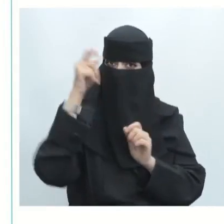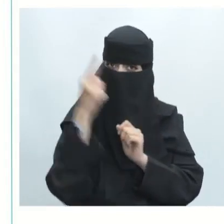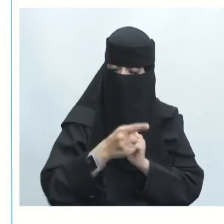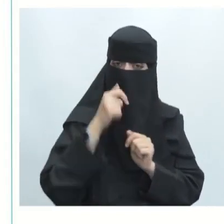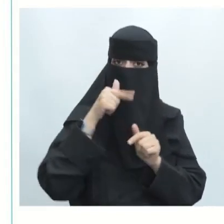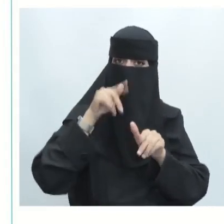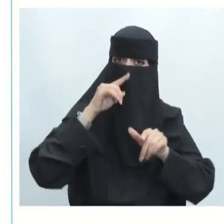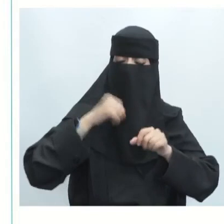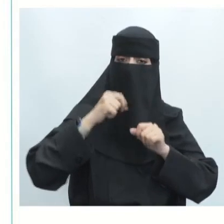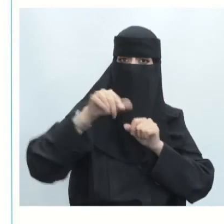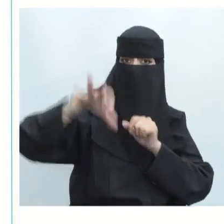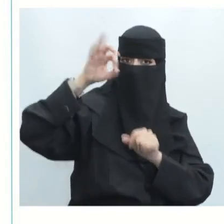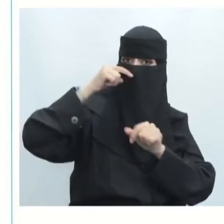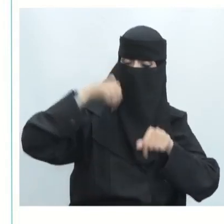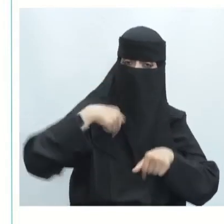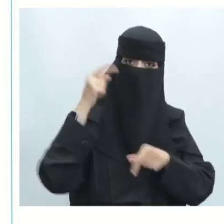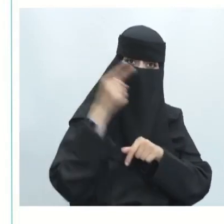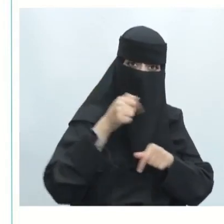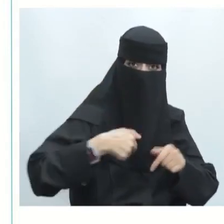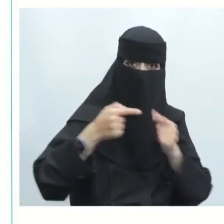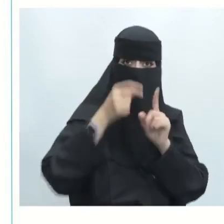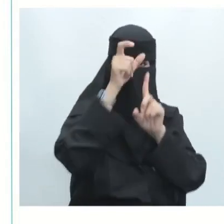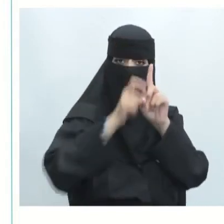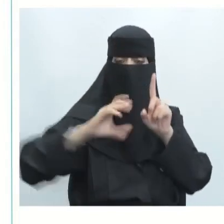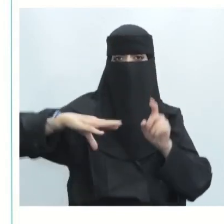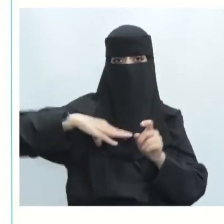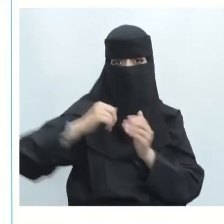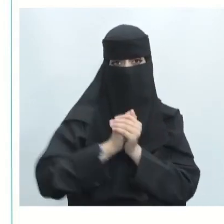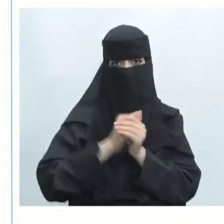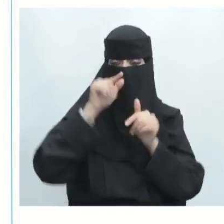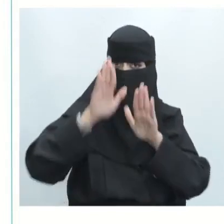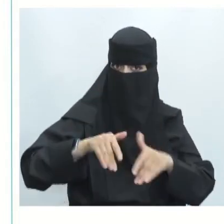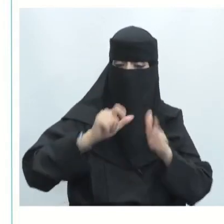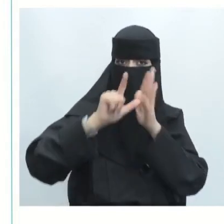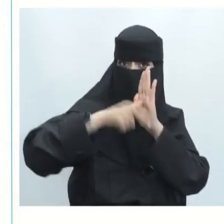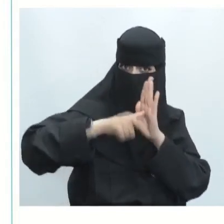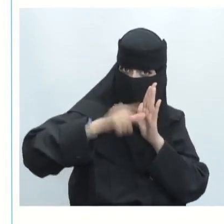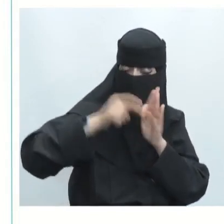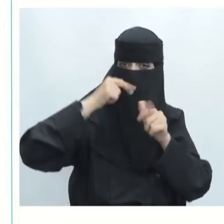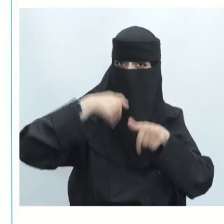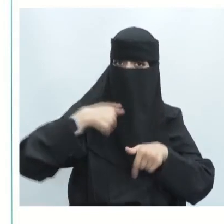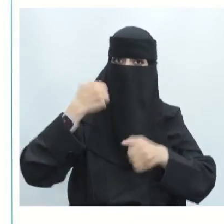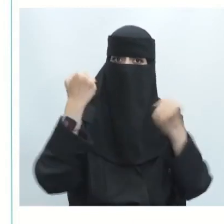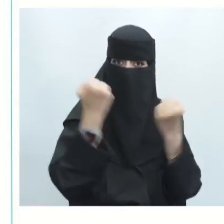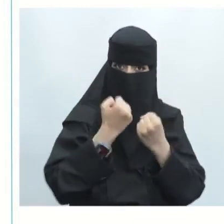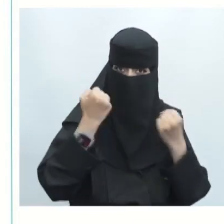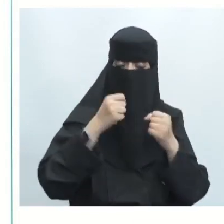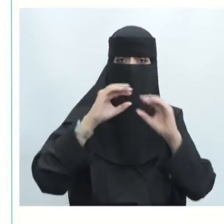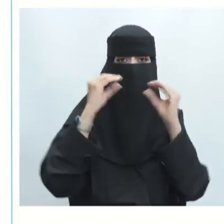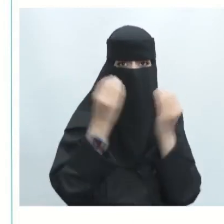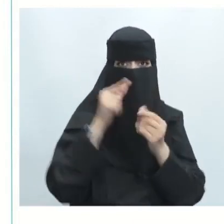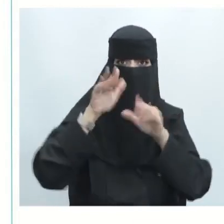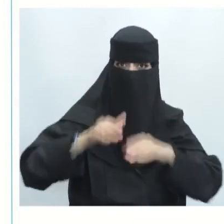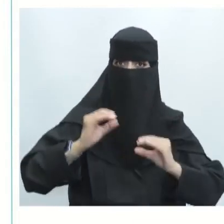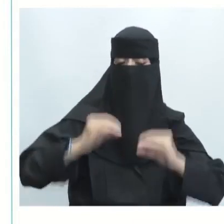التي نتخذها او التي يتخذها المدير اذا التخطيط كما ذكرنا هو نشاط اداري يشكل